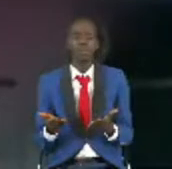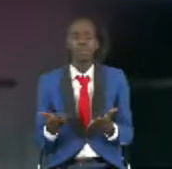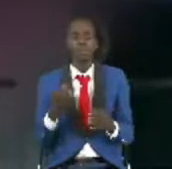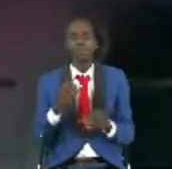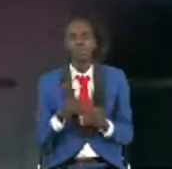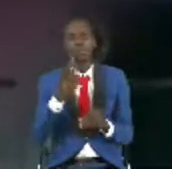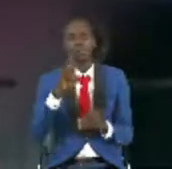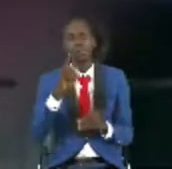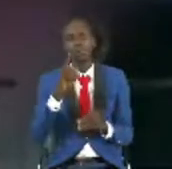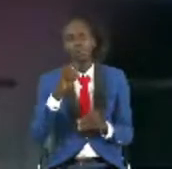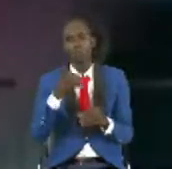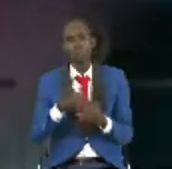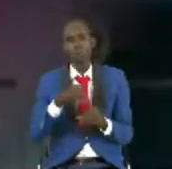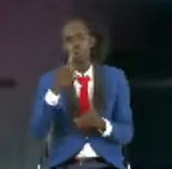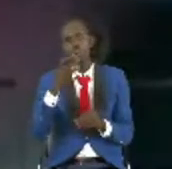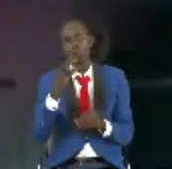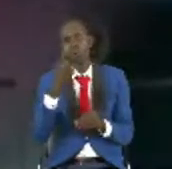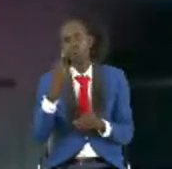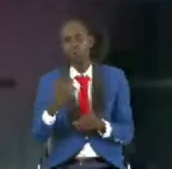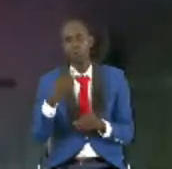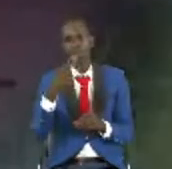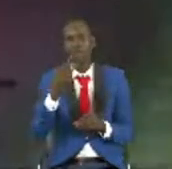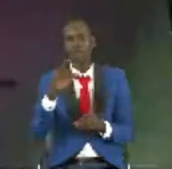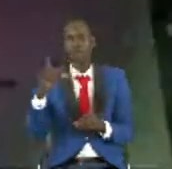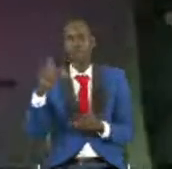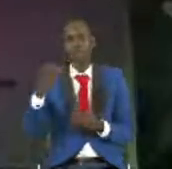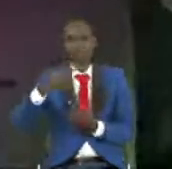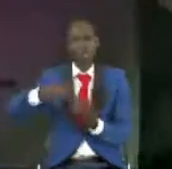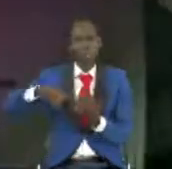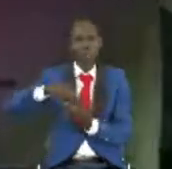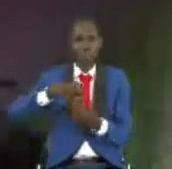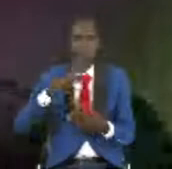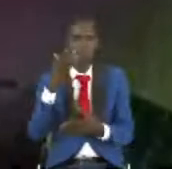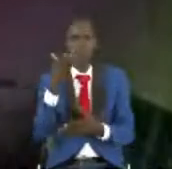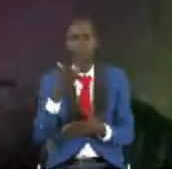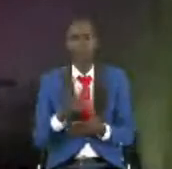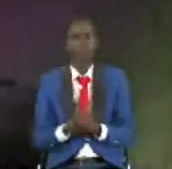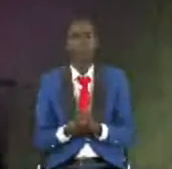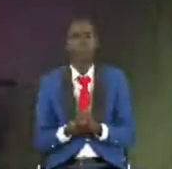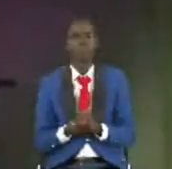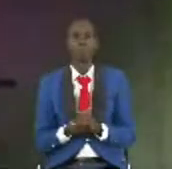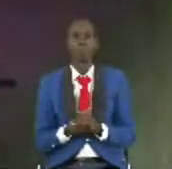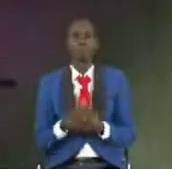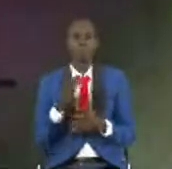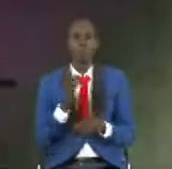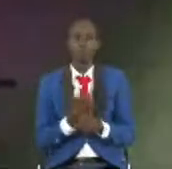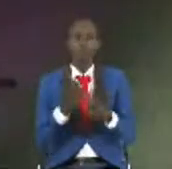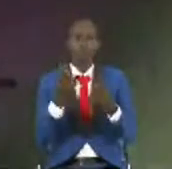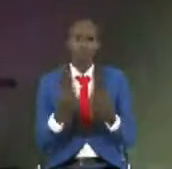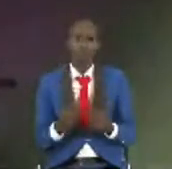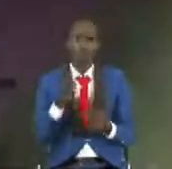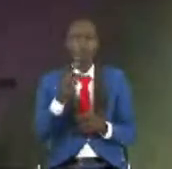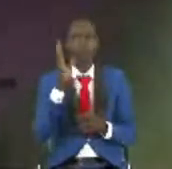la séance avec les nouveaux convertis. Dans les autres lieux, dans les autres